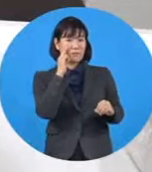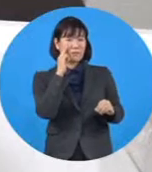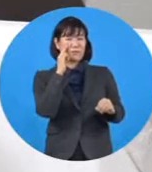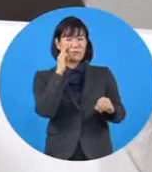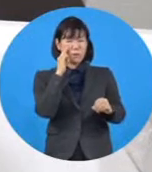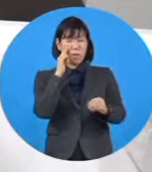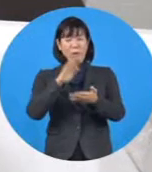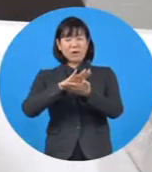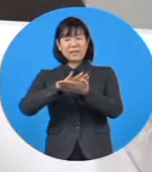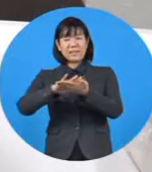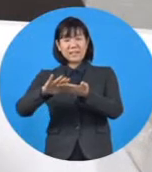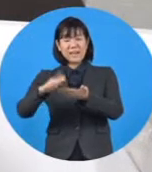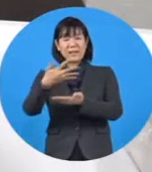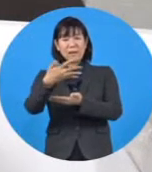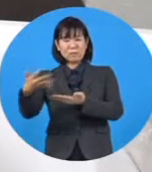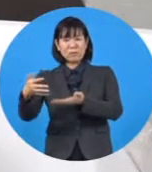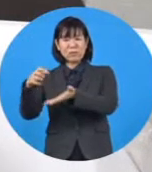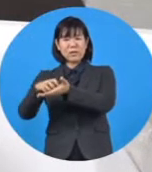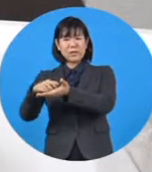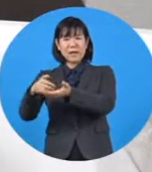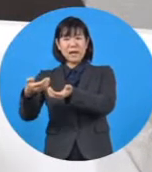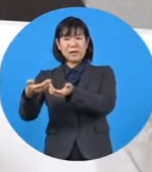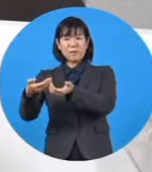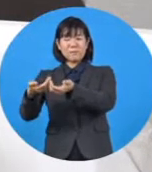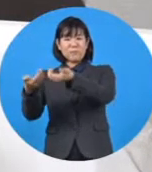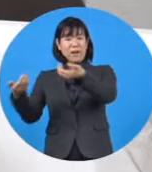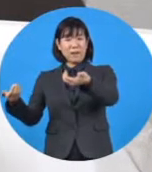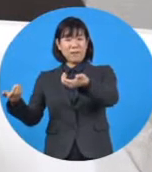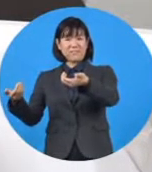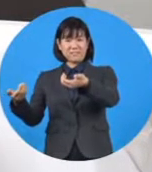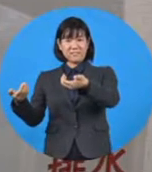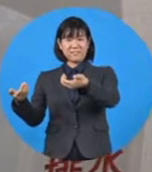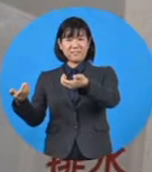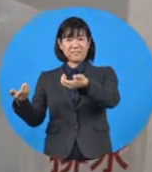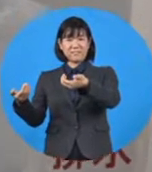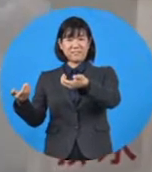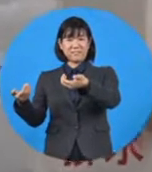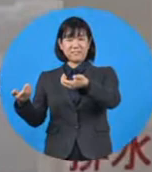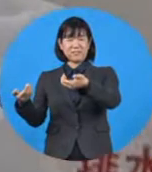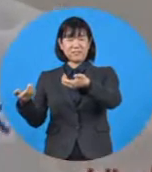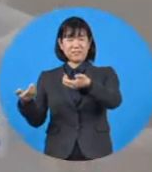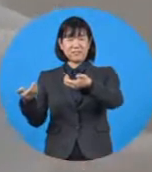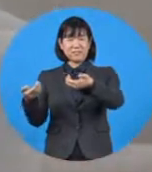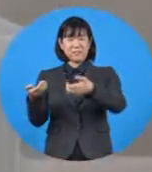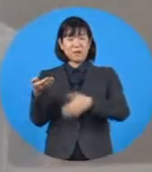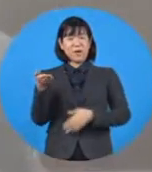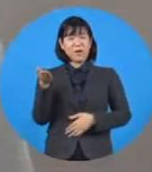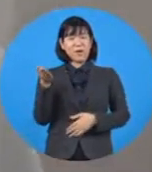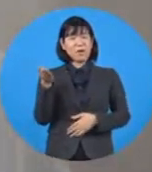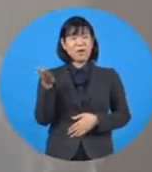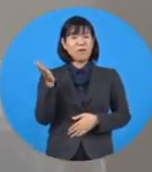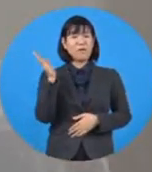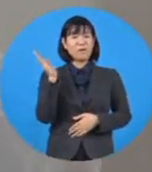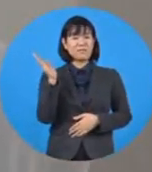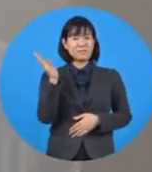能な浄水と排水に分かれます。 でこちらはもうこういう、